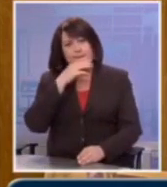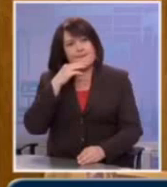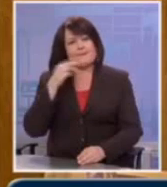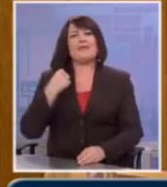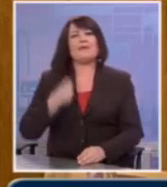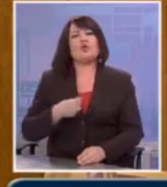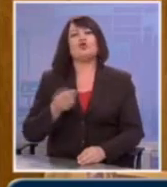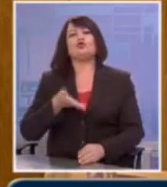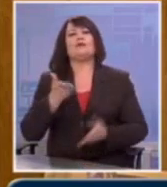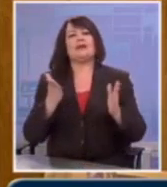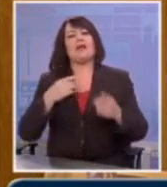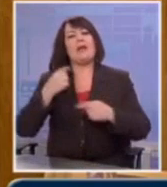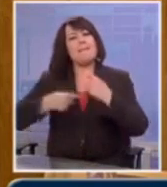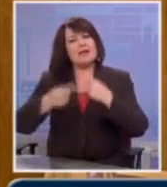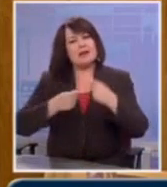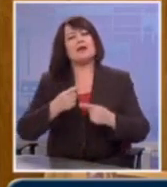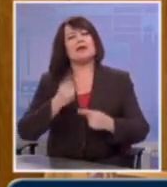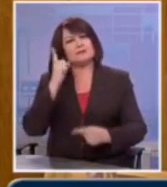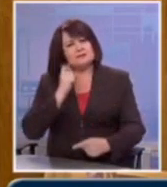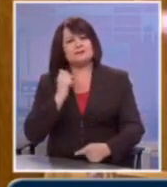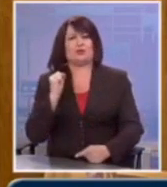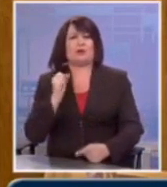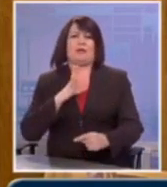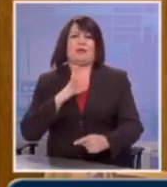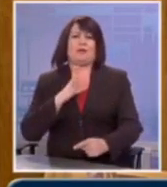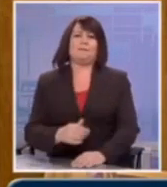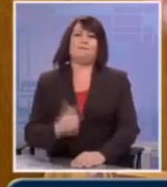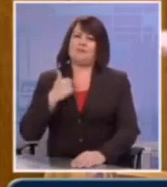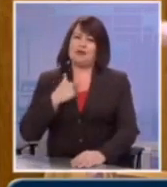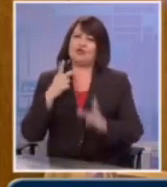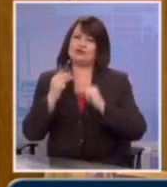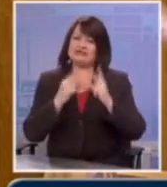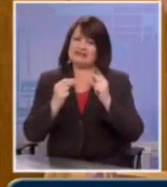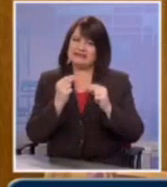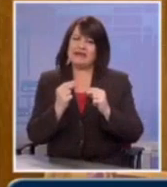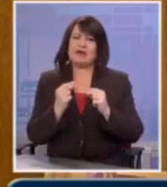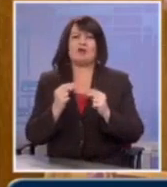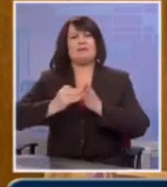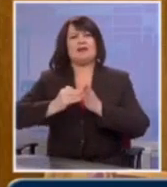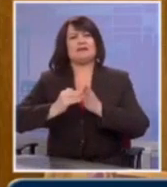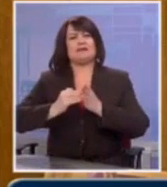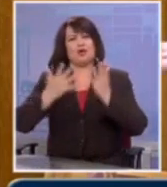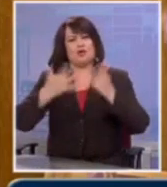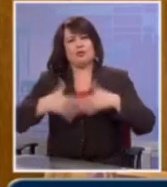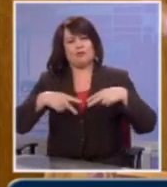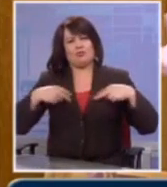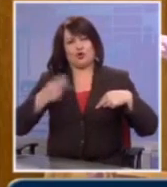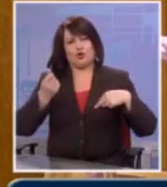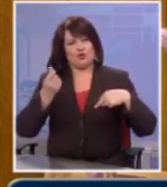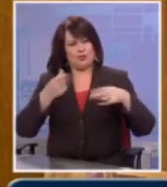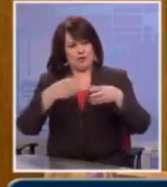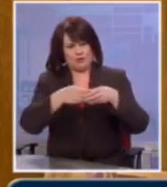δημόσιο έμπειρων ανθρώπων εγώ συζητάω συνέχεια με τον υπηρεσιακό μηχανισμό στο υπουργείο